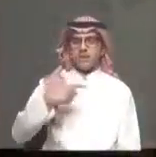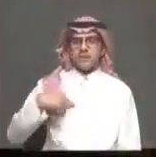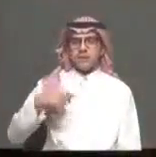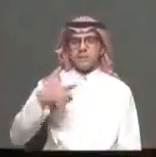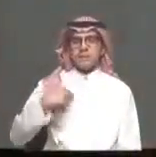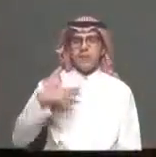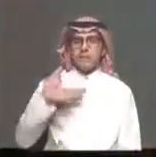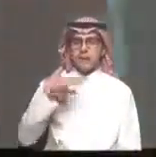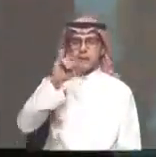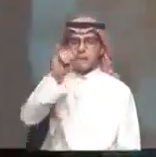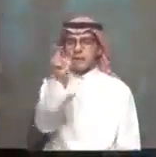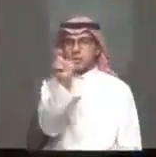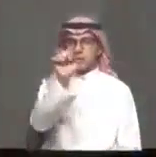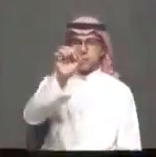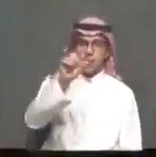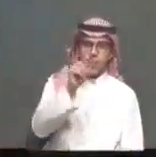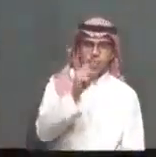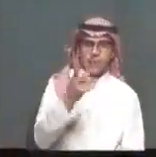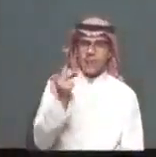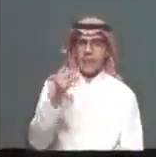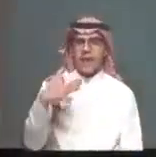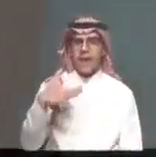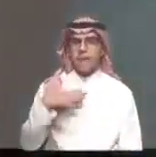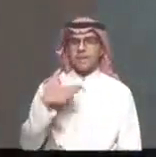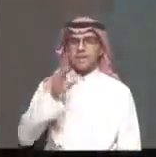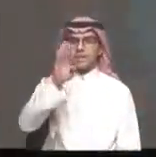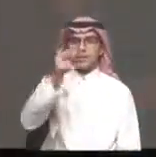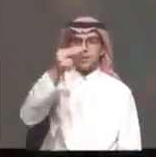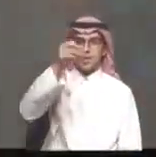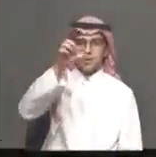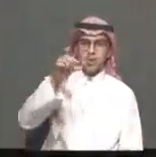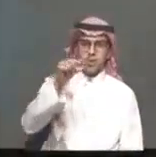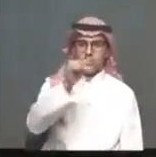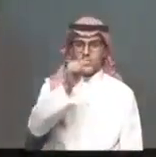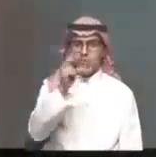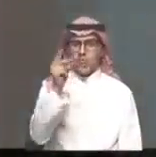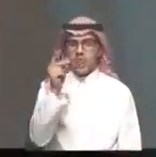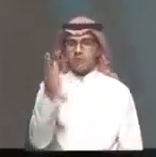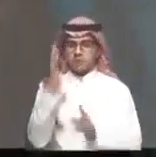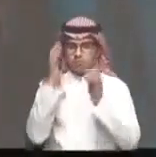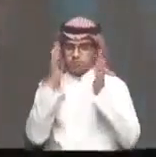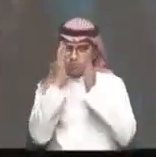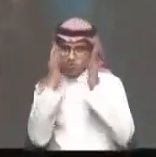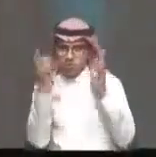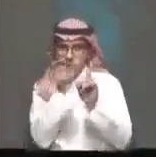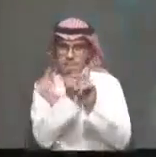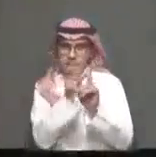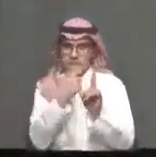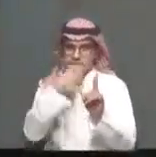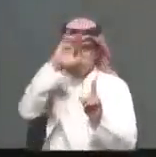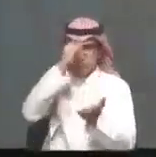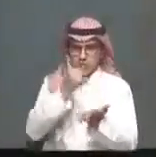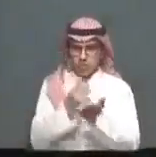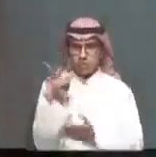عبد العزيز وصاحب السمو الملكي الأمير سعود بن عبد المحسن بن عبد العزيز المستشار الخاص لخادم الحرمين